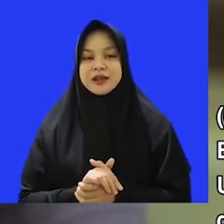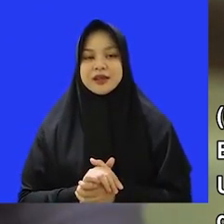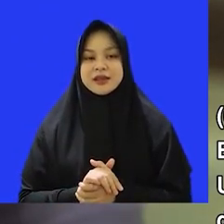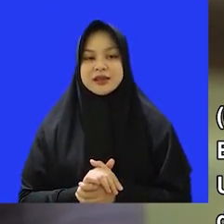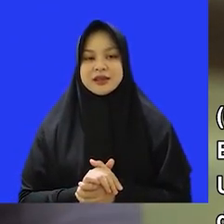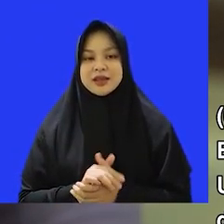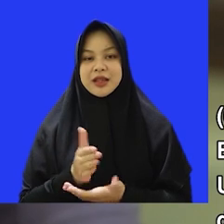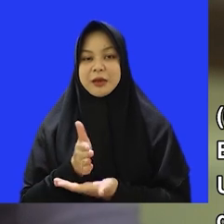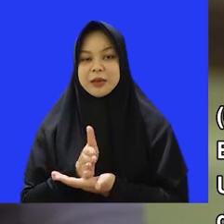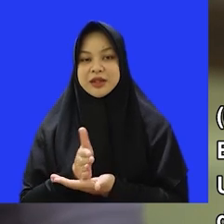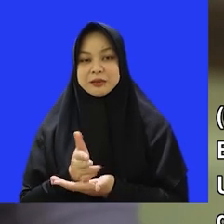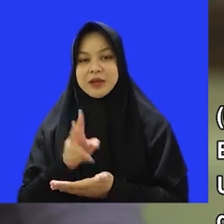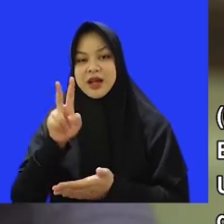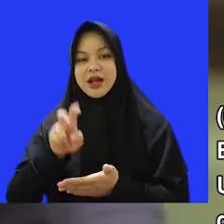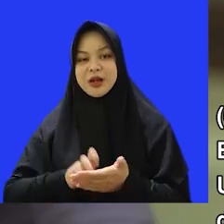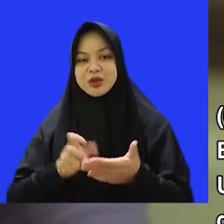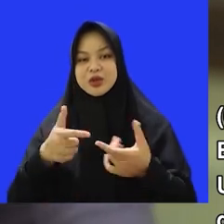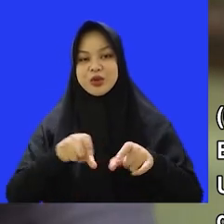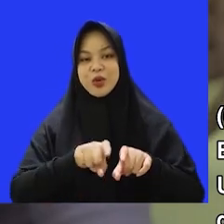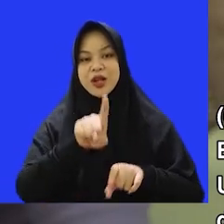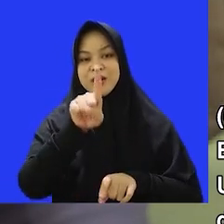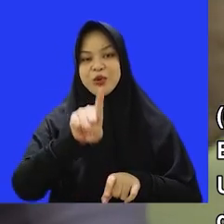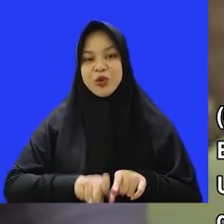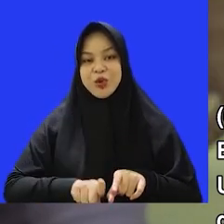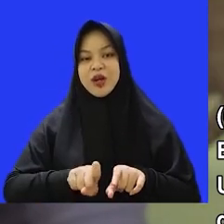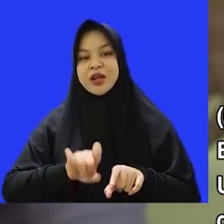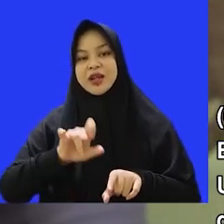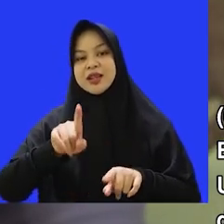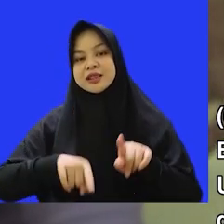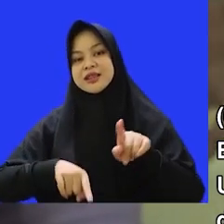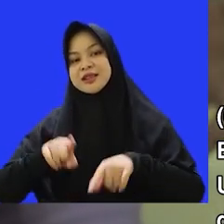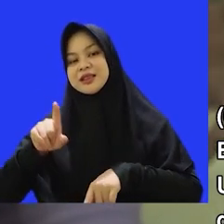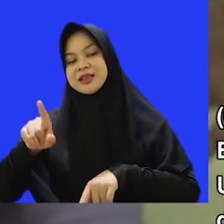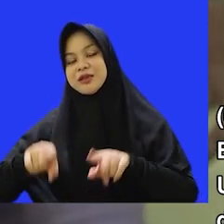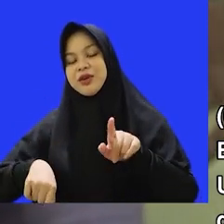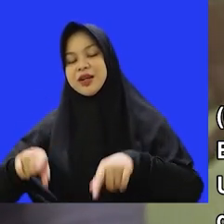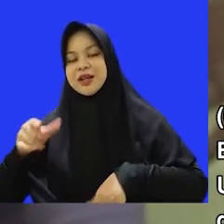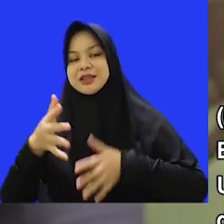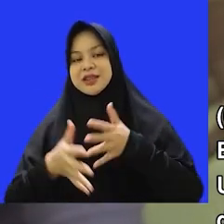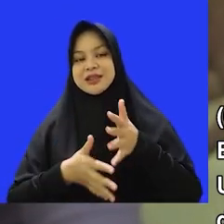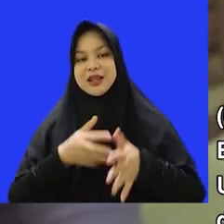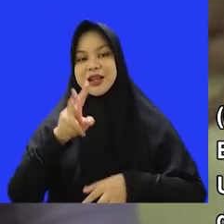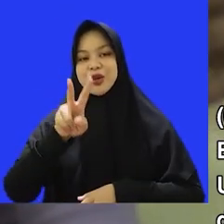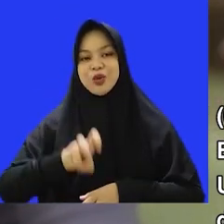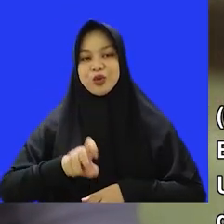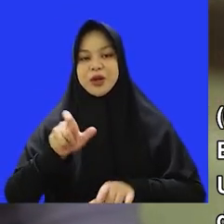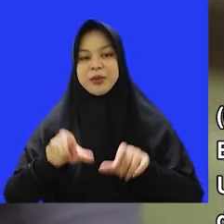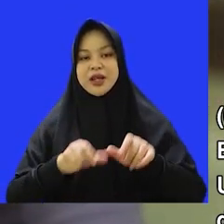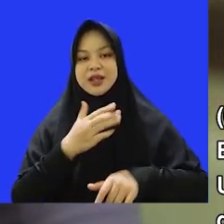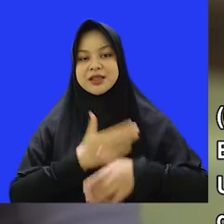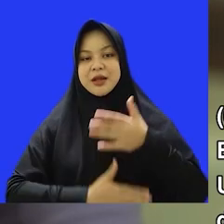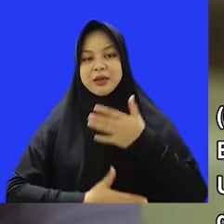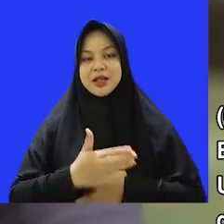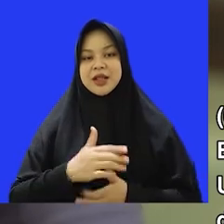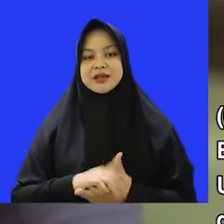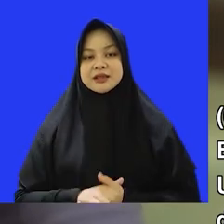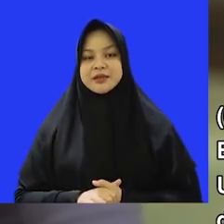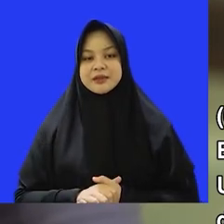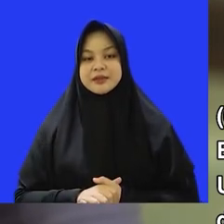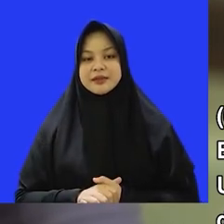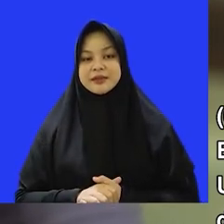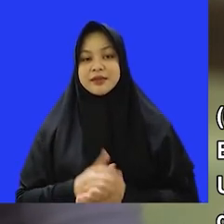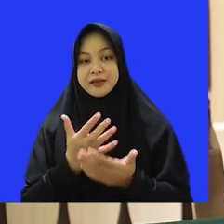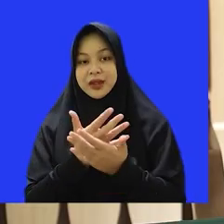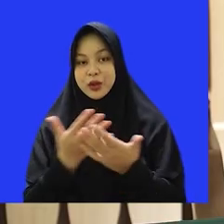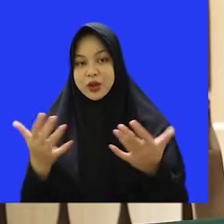kalimat atau kata. Untuk itu, penerjemah harus sesuai dengan kebutuhan dan jenis bahasa isyarat yang digunakan